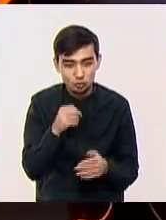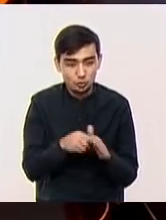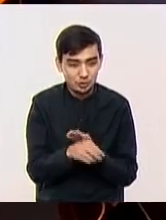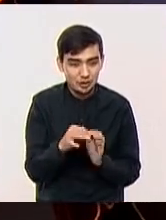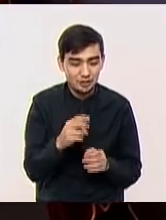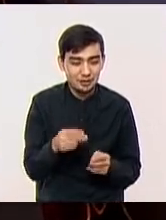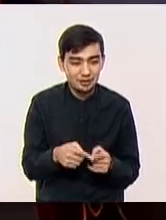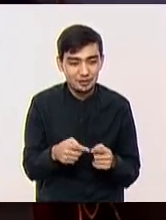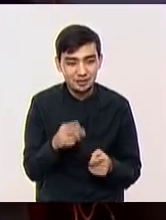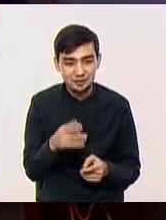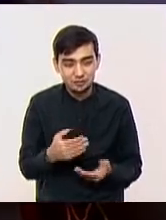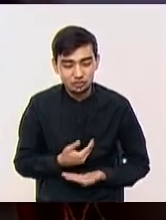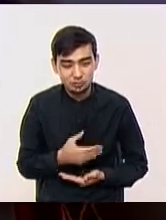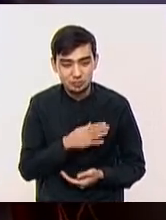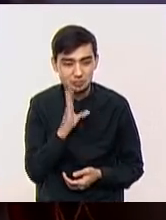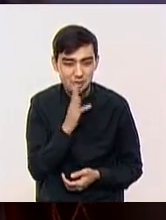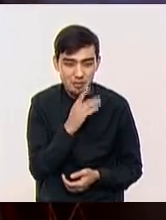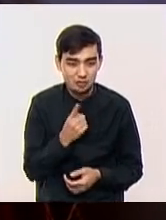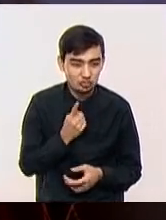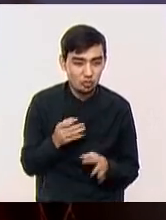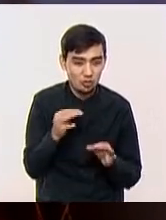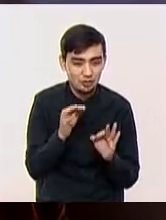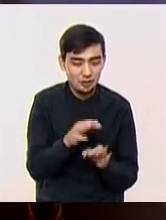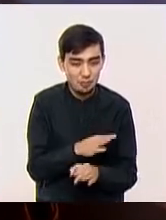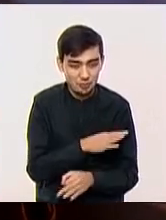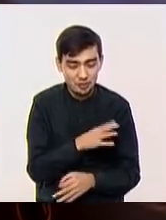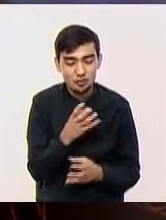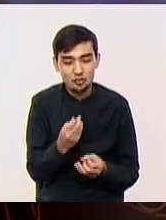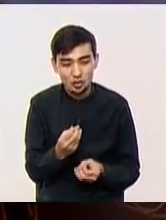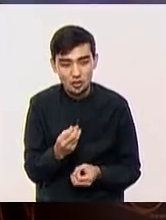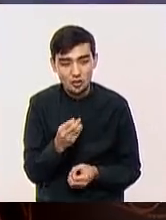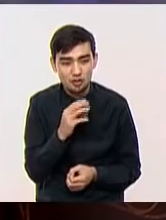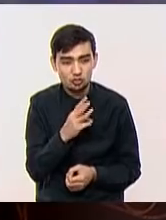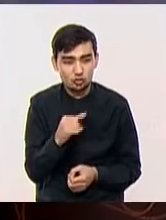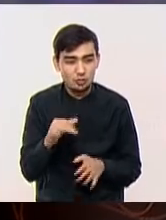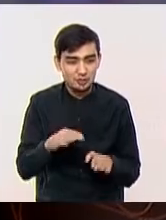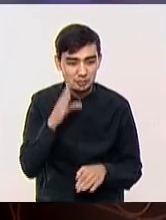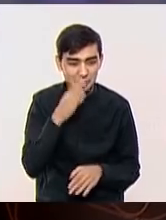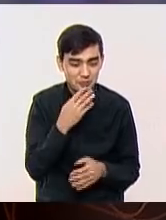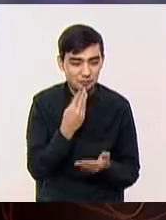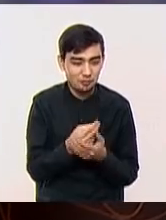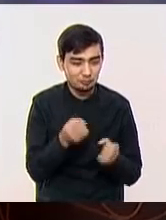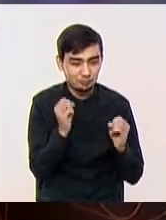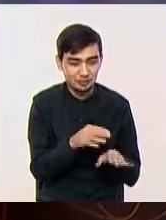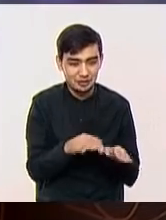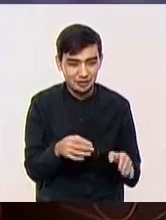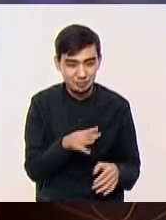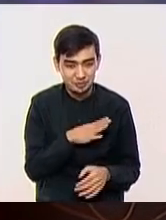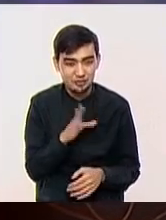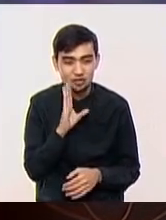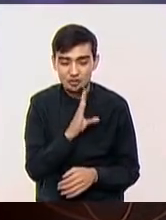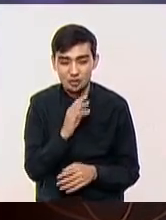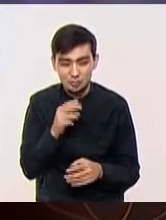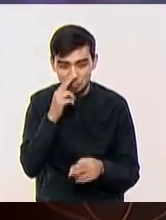пәтер жалдап жүрген жалғыз басты ананың да жайын айттық. Сондай-ақ шудағы әкесінің қолына балаларын қалдырып, жоғалып кеткен келіншекті